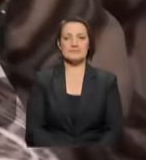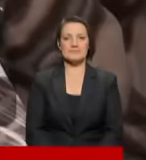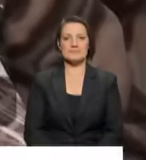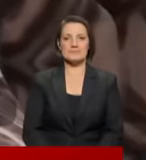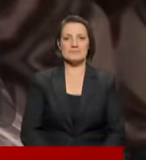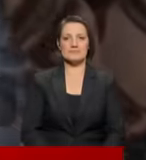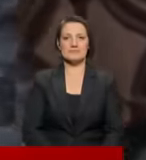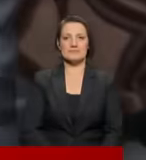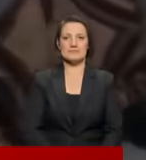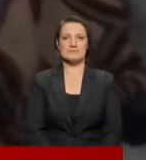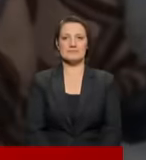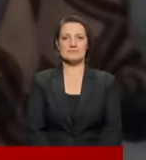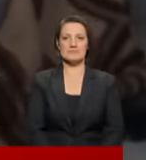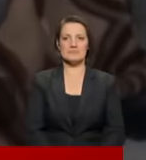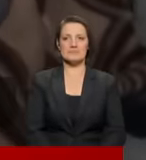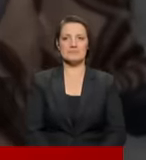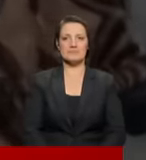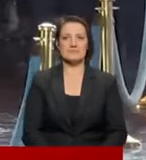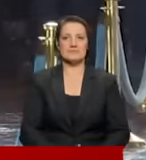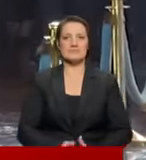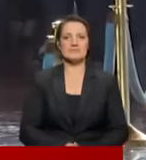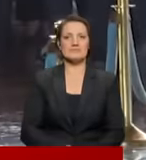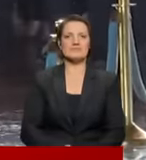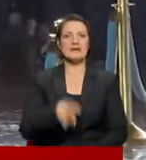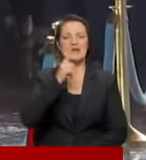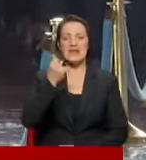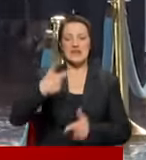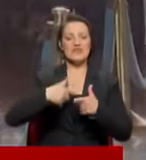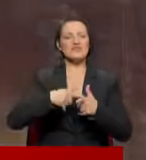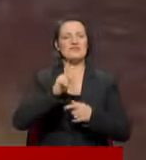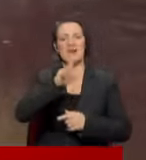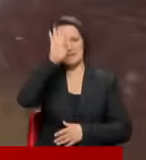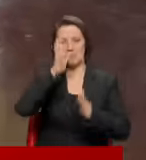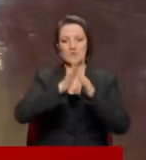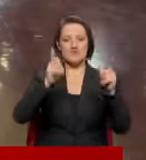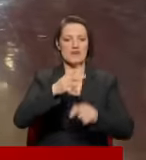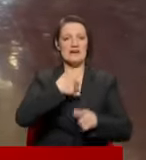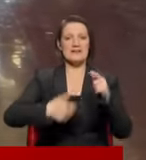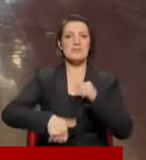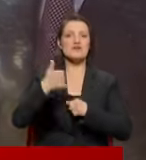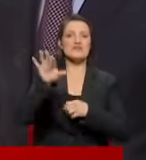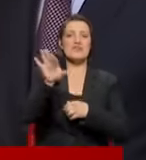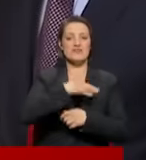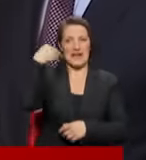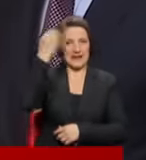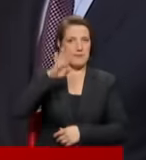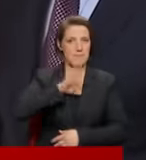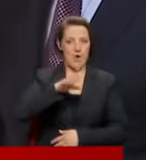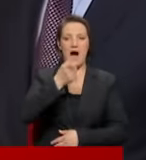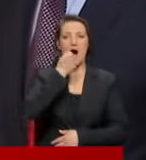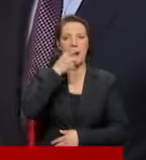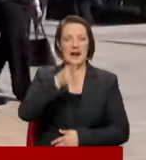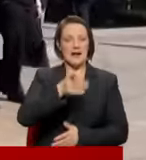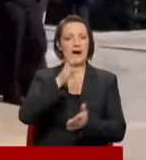Ben niye gittim akşam otele? Geri yatardım yanında. İkinci kez İstanbul Büyükşehir Belediye Başkanı seçilen Ekrem İmamoğlu,